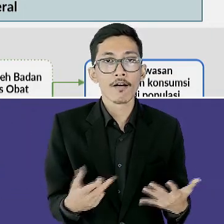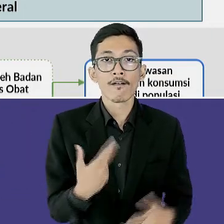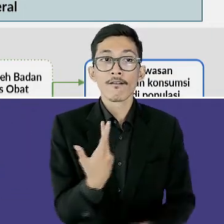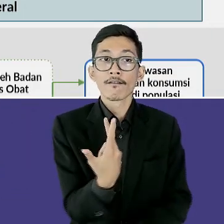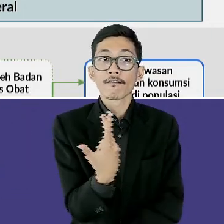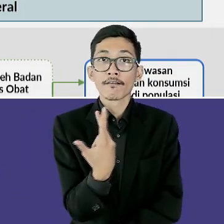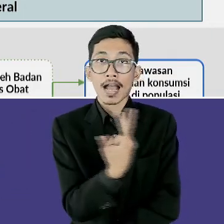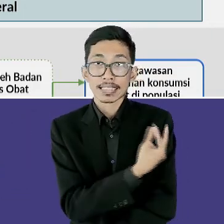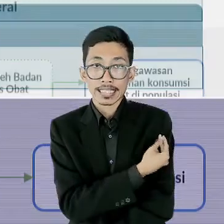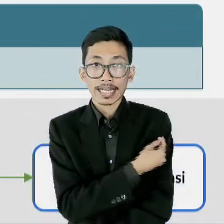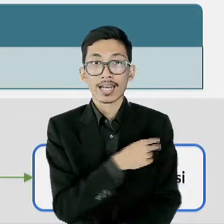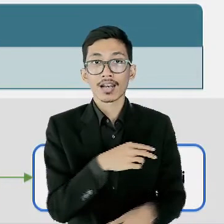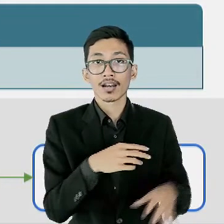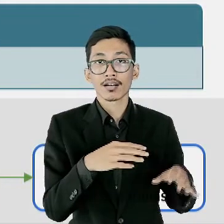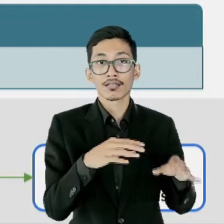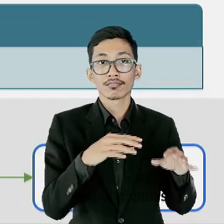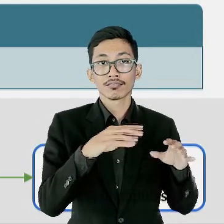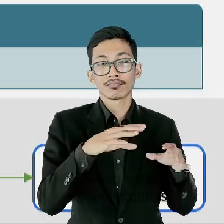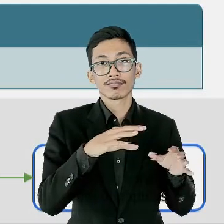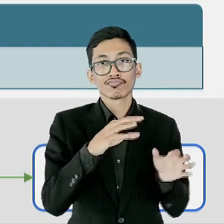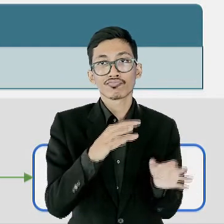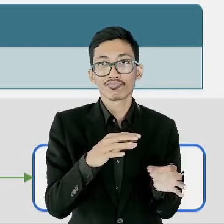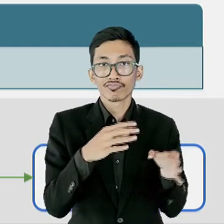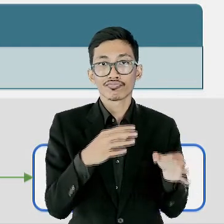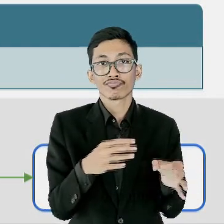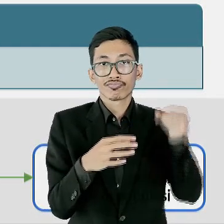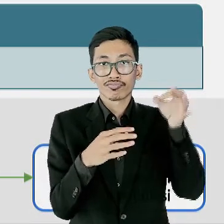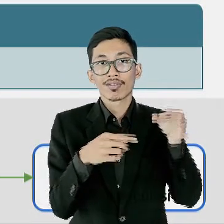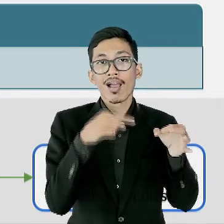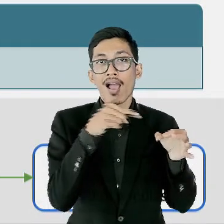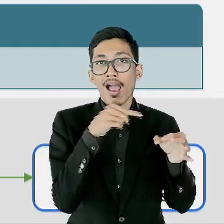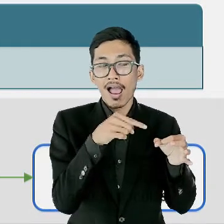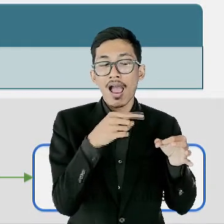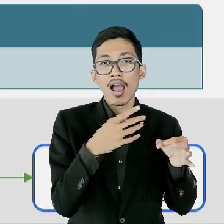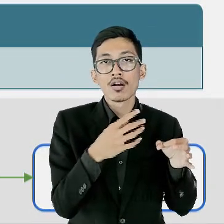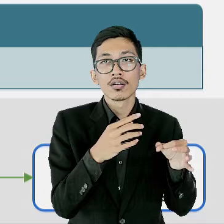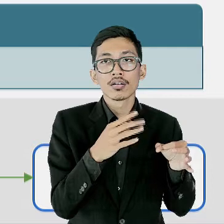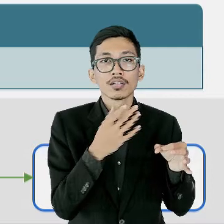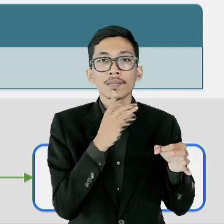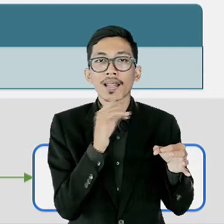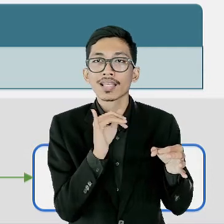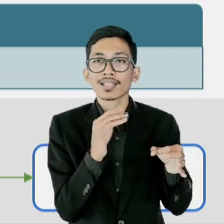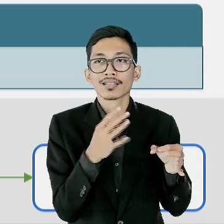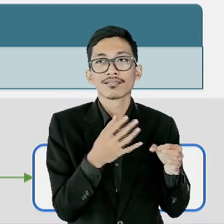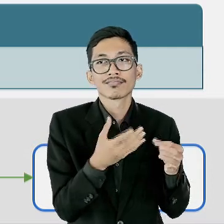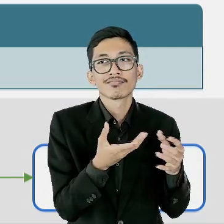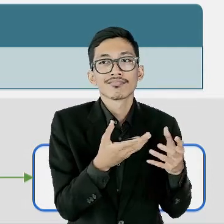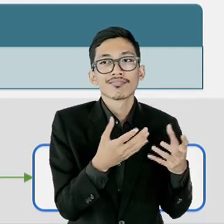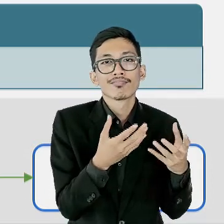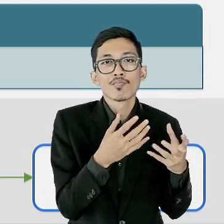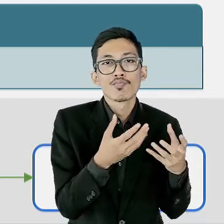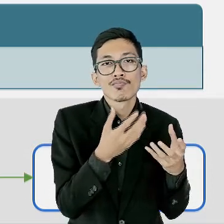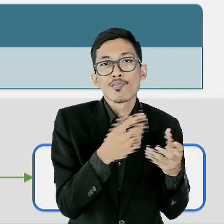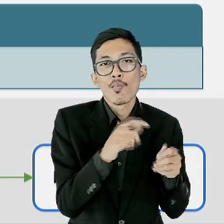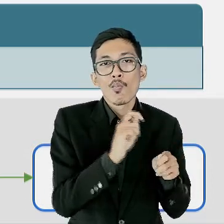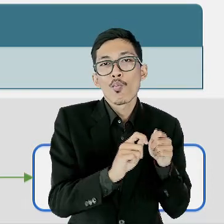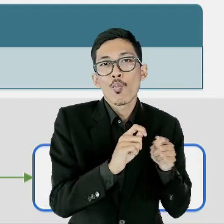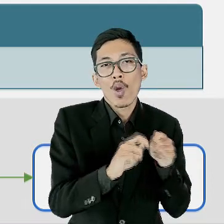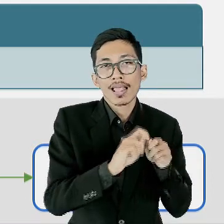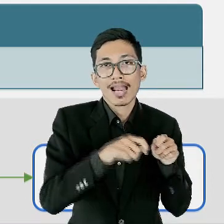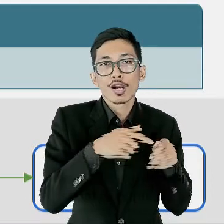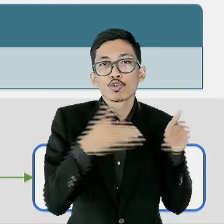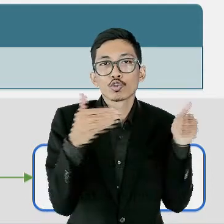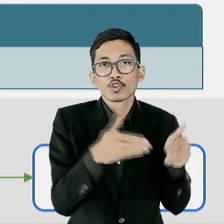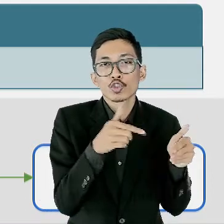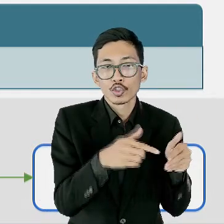vaksin dibuat dari virus terkait, baik secara utuh maupun merekayasa bagian-bagiannya. Vaksin diperuntukkan